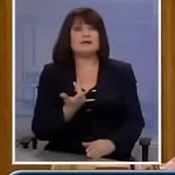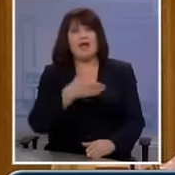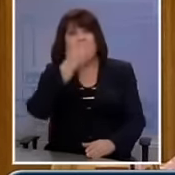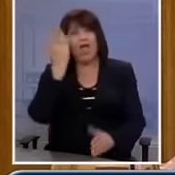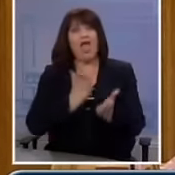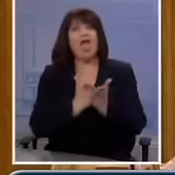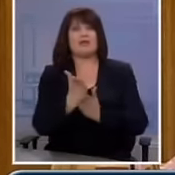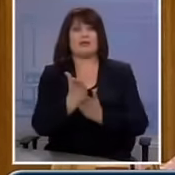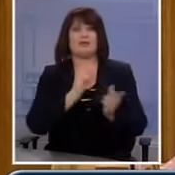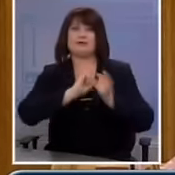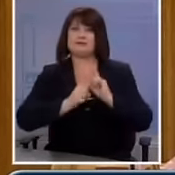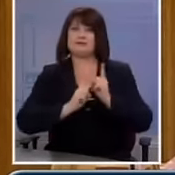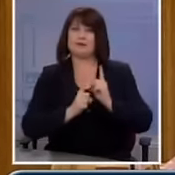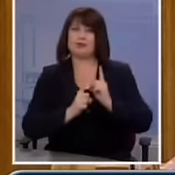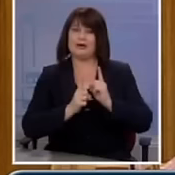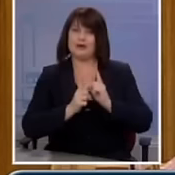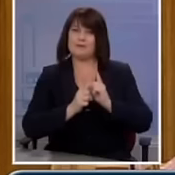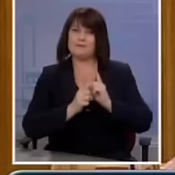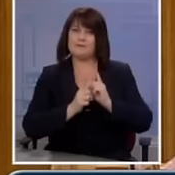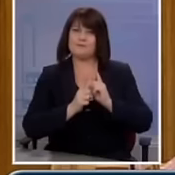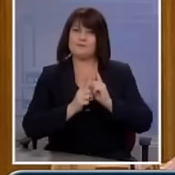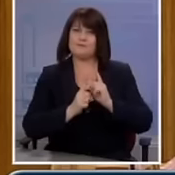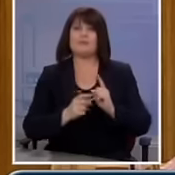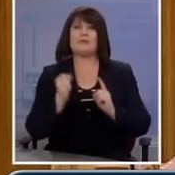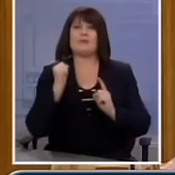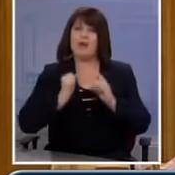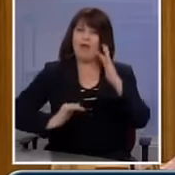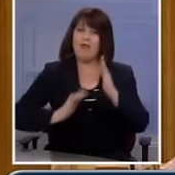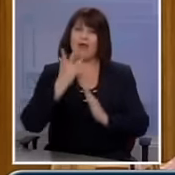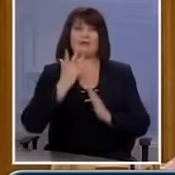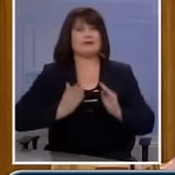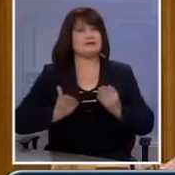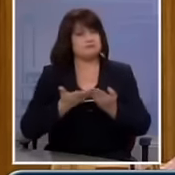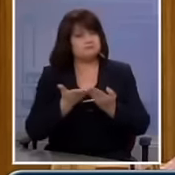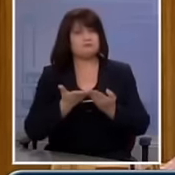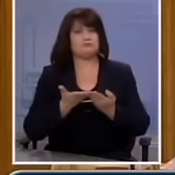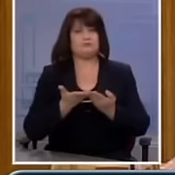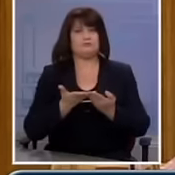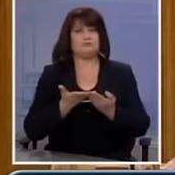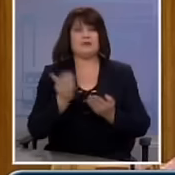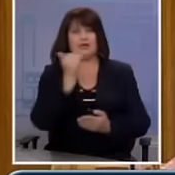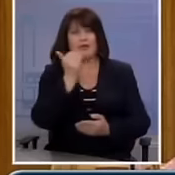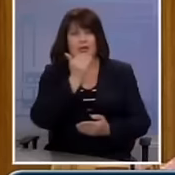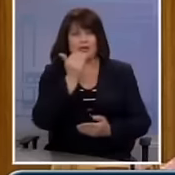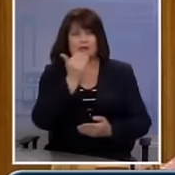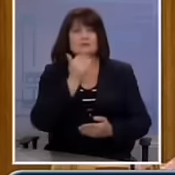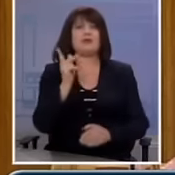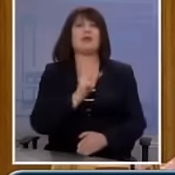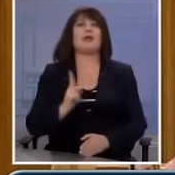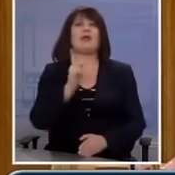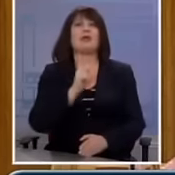έντιμης συμφωνίας με ισχυρό πρόσημο για την αναπτυξιακή πορεία και για την ταχεία